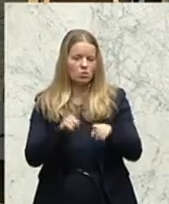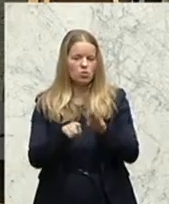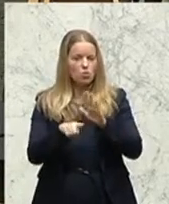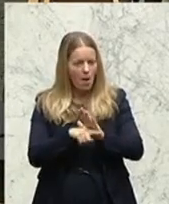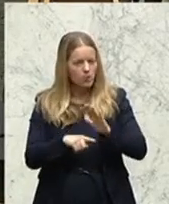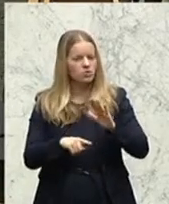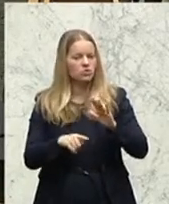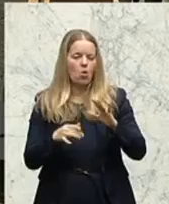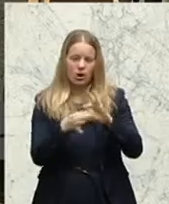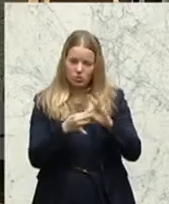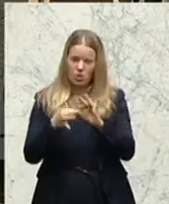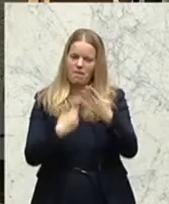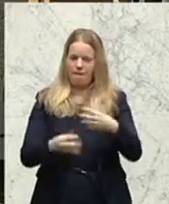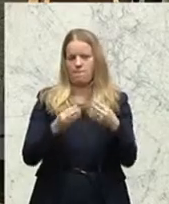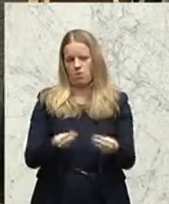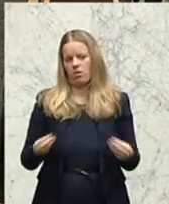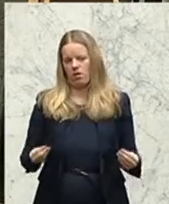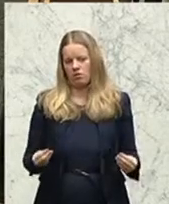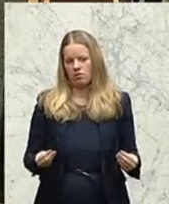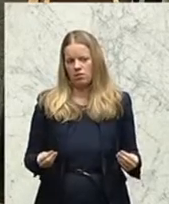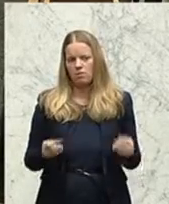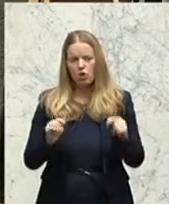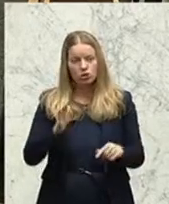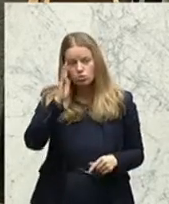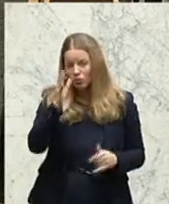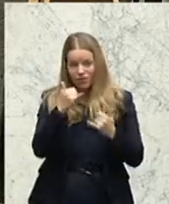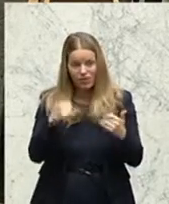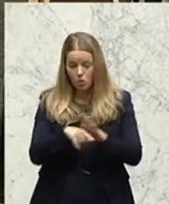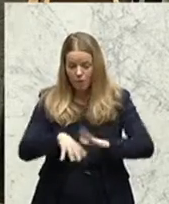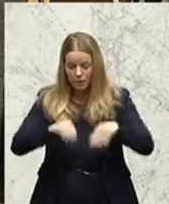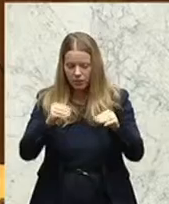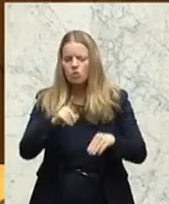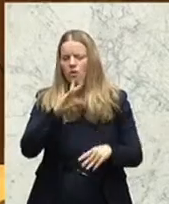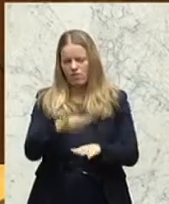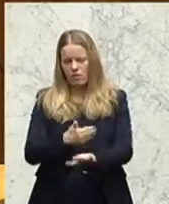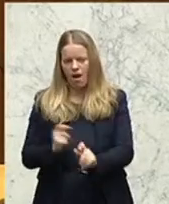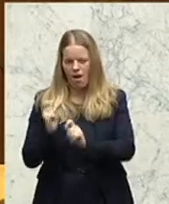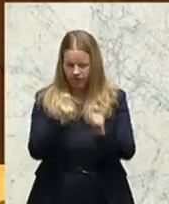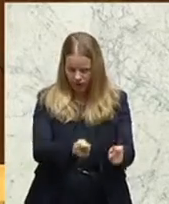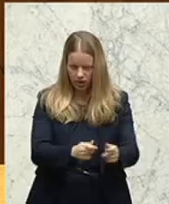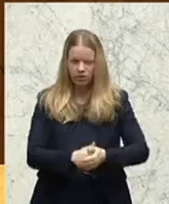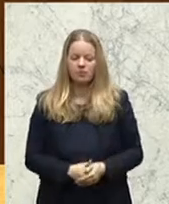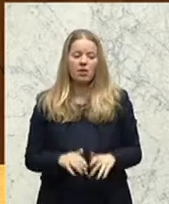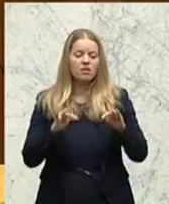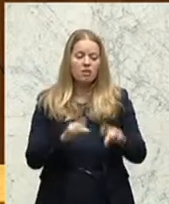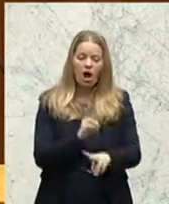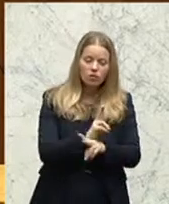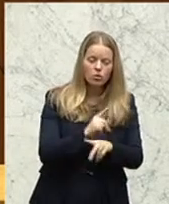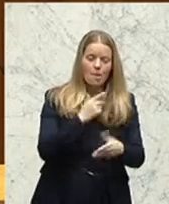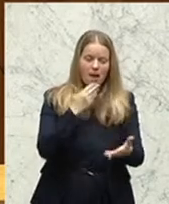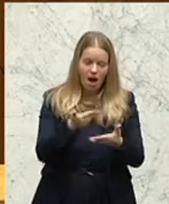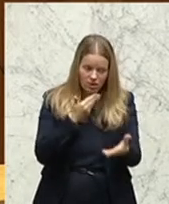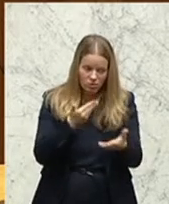zeitgemäß aufgestellt. Normen sollen künftig nur mal auf Antrag erfolgen. Ein verstärktes Aufsichts- und Beratungsrecht,